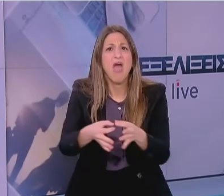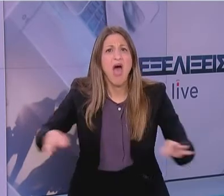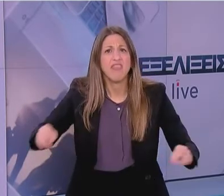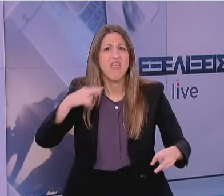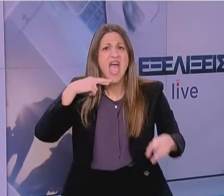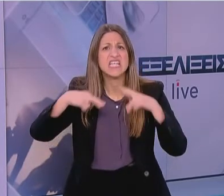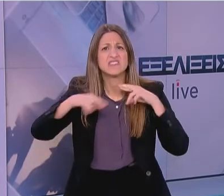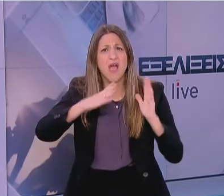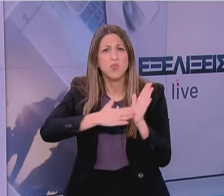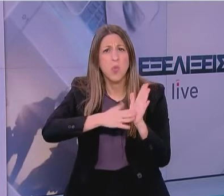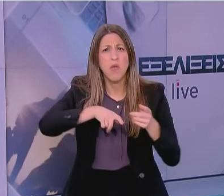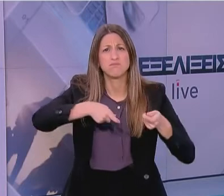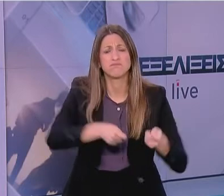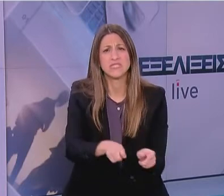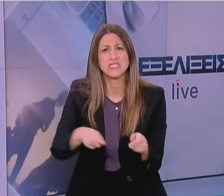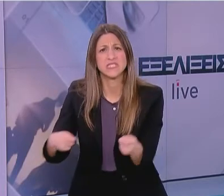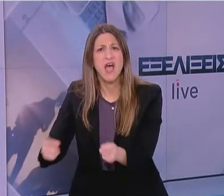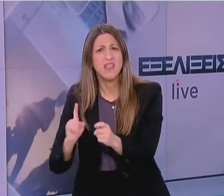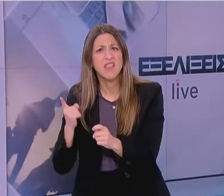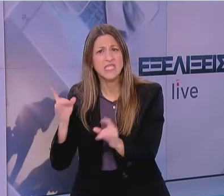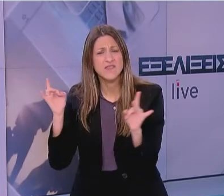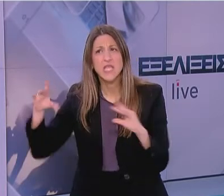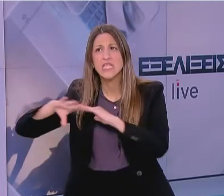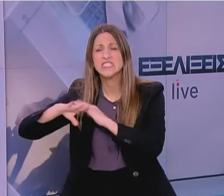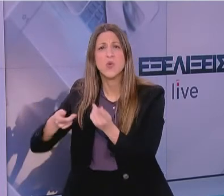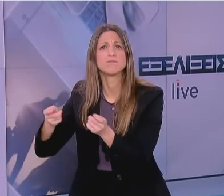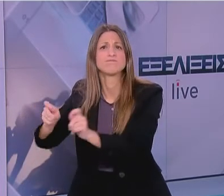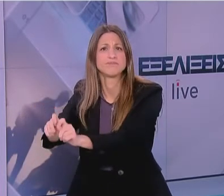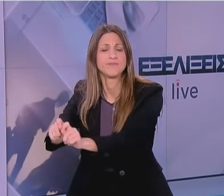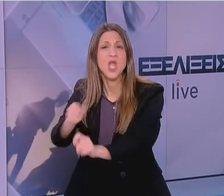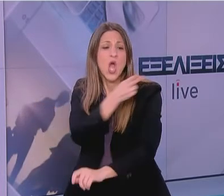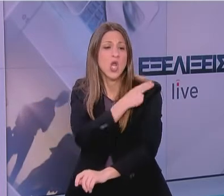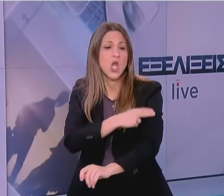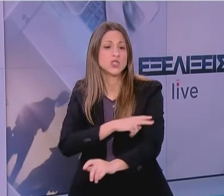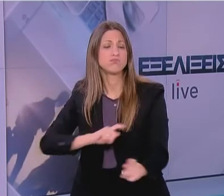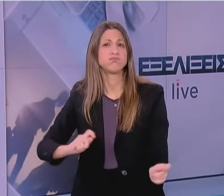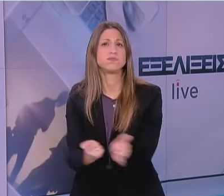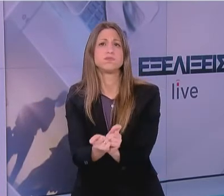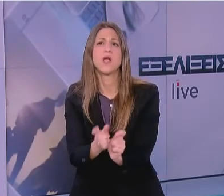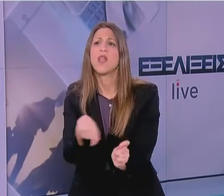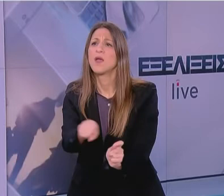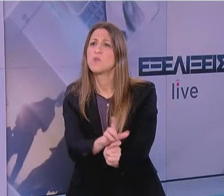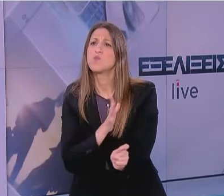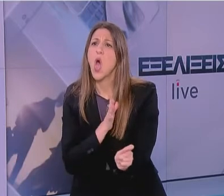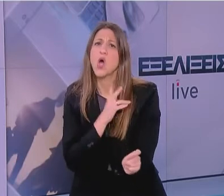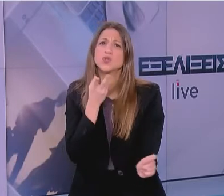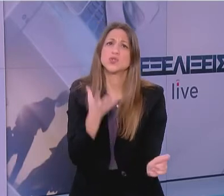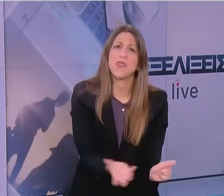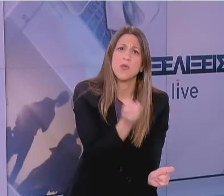εστιατόρια. Έχει σταματήσει τα ταξίδια, έχει κλείσει τα σύνορα. Μετέτρεψε τα νοσοκομεία σε χώρους διαλογής και